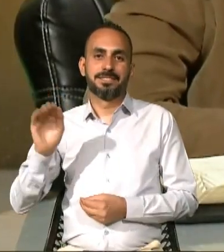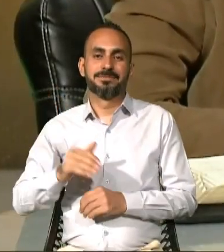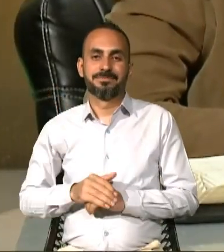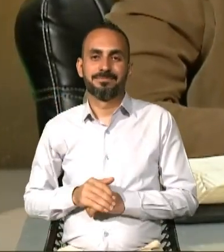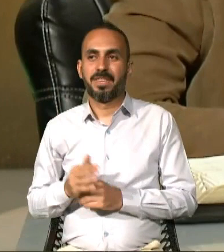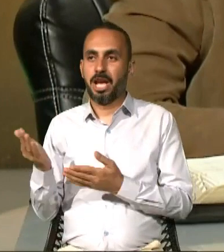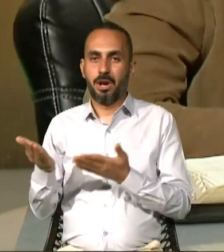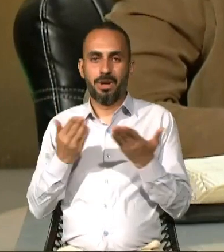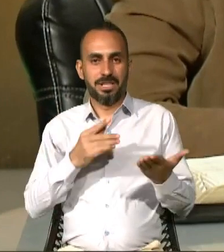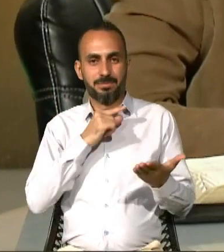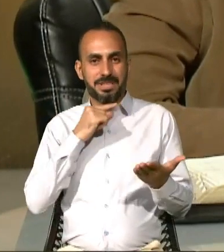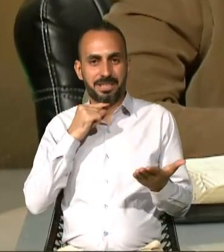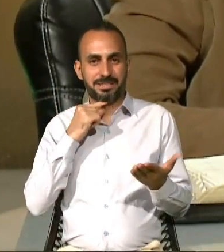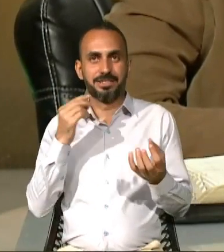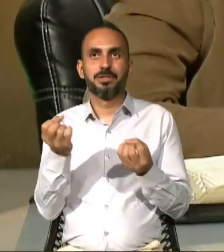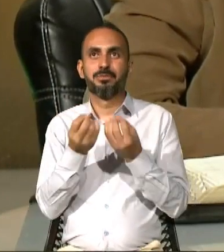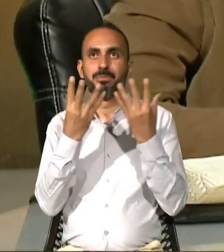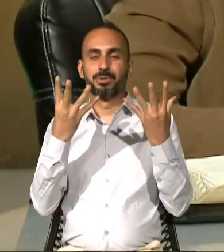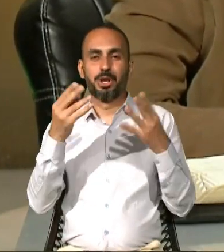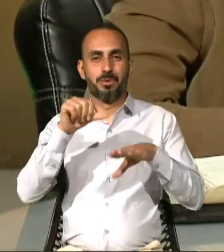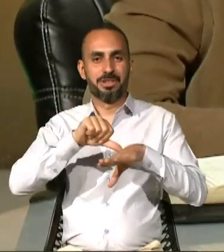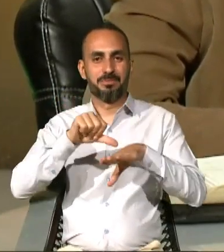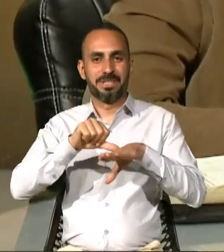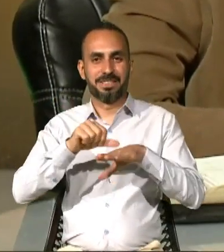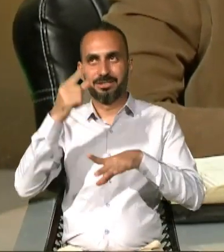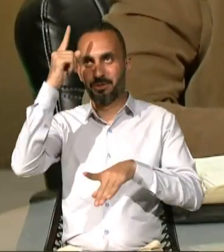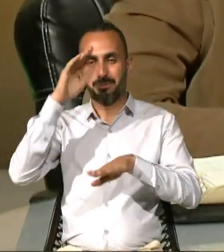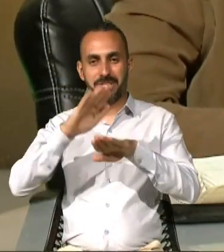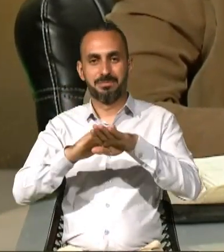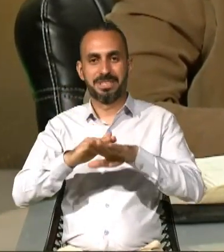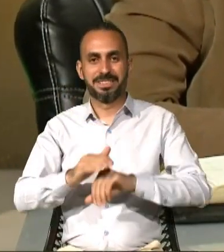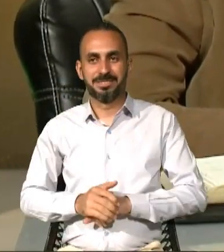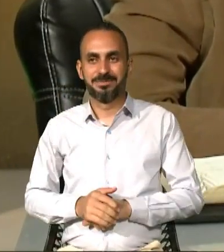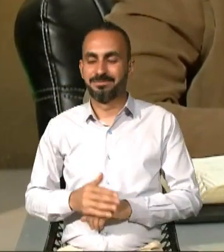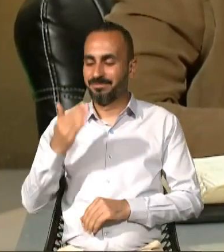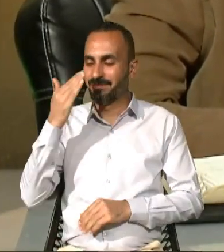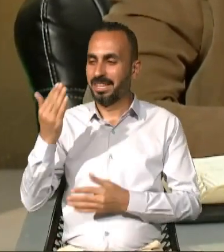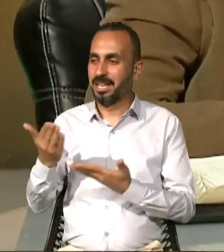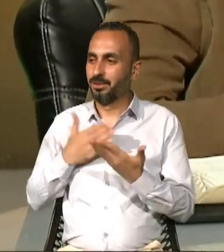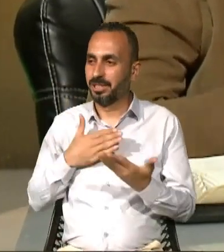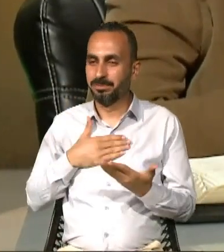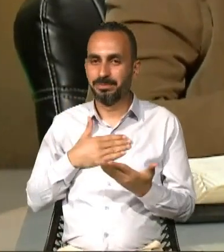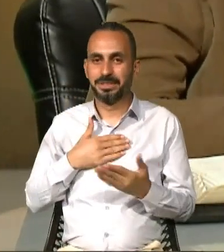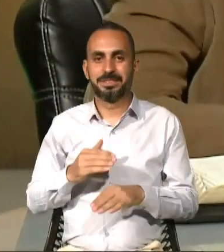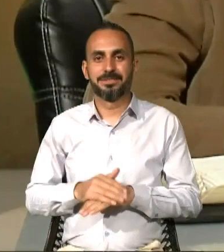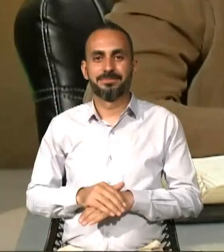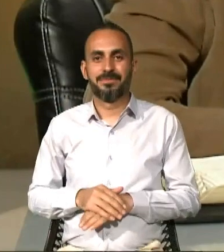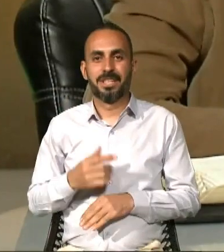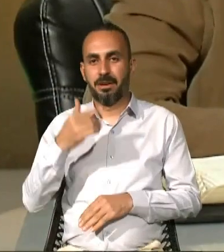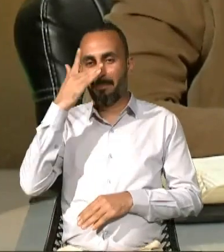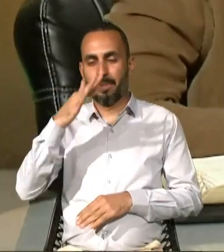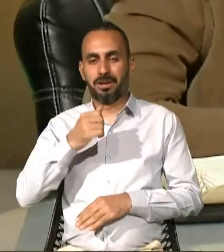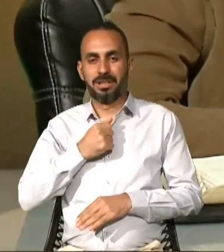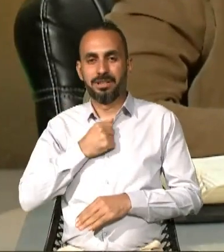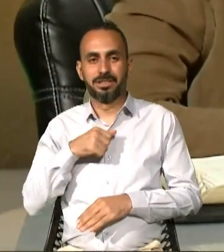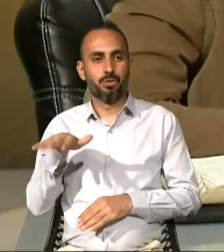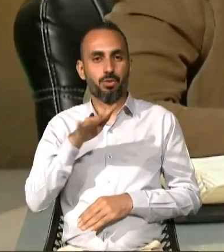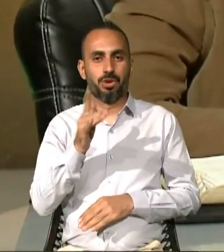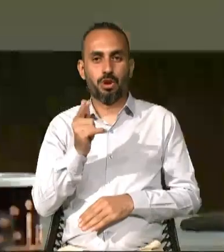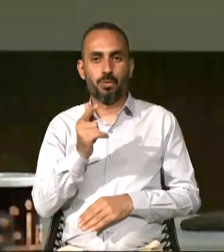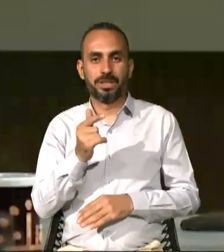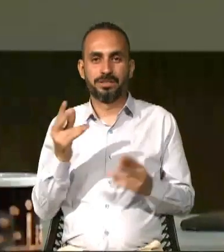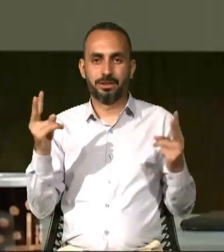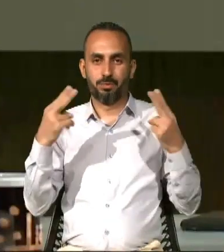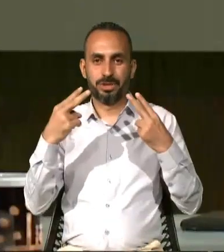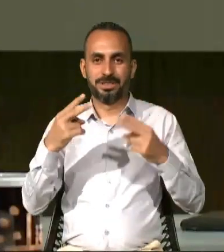بيك، منور المكان وربنا يباركك. يعني بركه لي ان اكون معاكم النهارده ومع كل اخواتي المشاهدين.